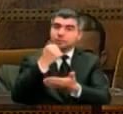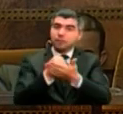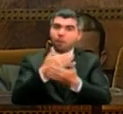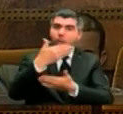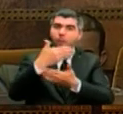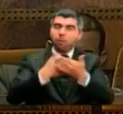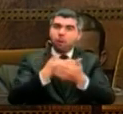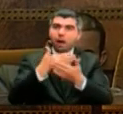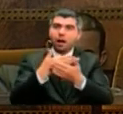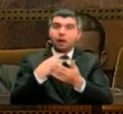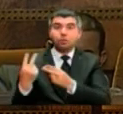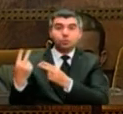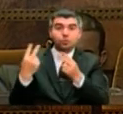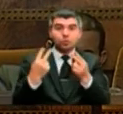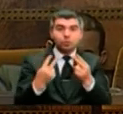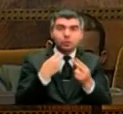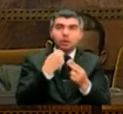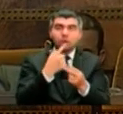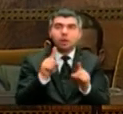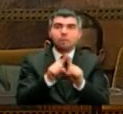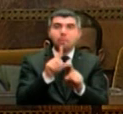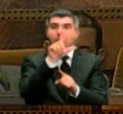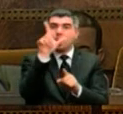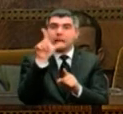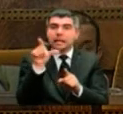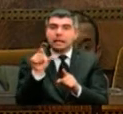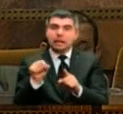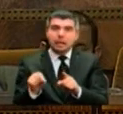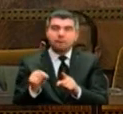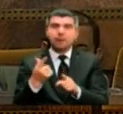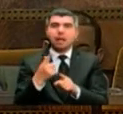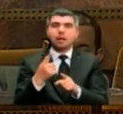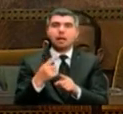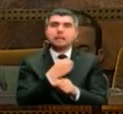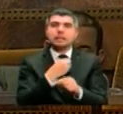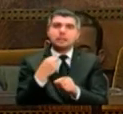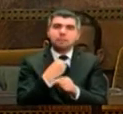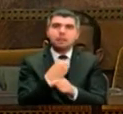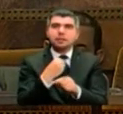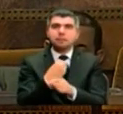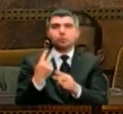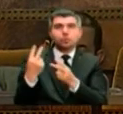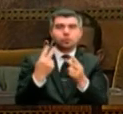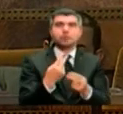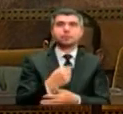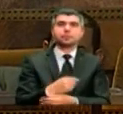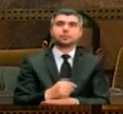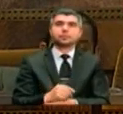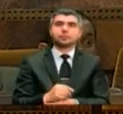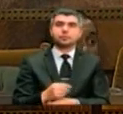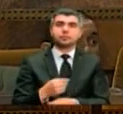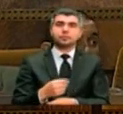جاو الأجانب هذا واحد من الكوت ديفوار جاي ومشارك في هذا الآخر، وكاين أفريقيا وكاين أجانب اللي مشاركين. إذن